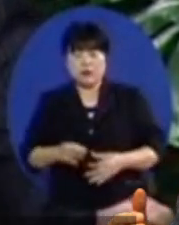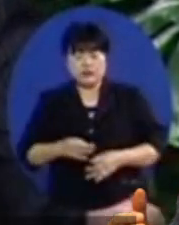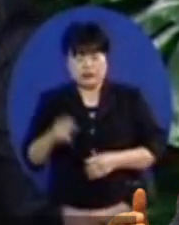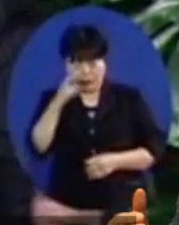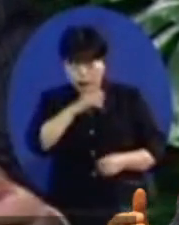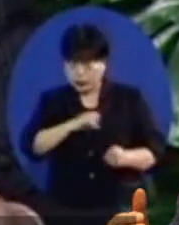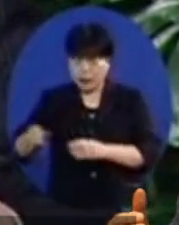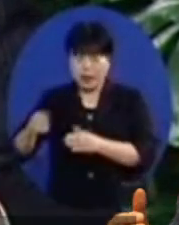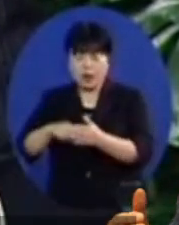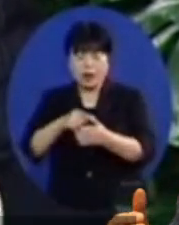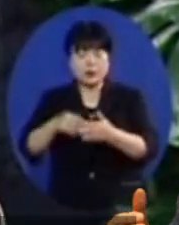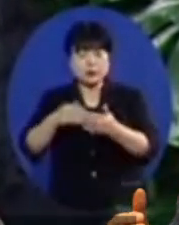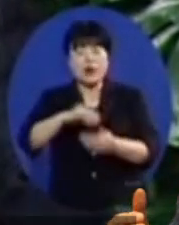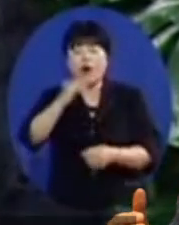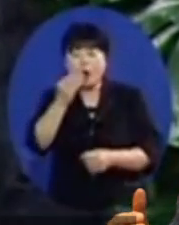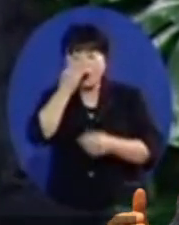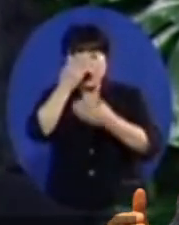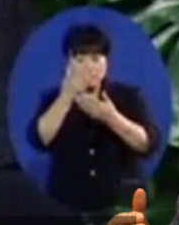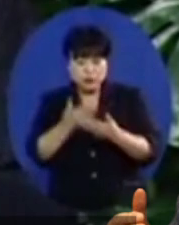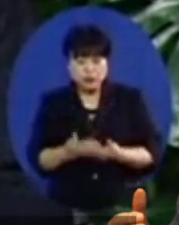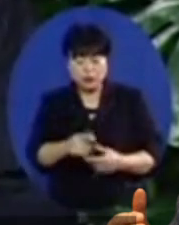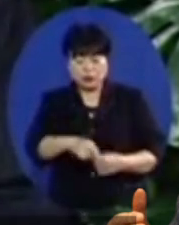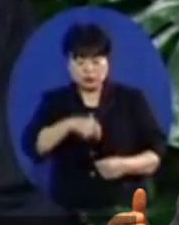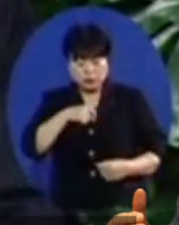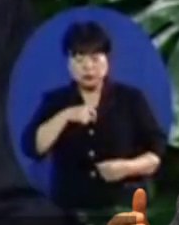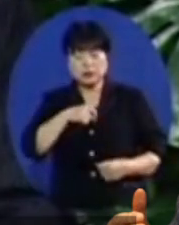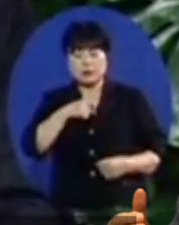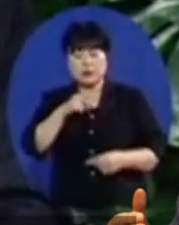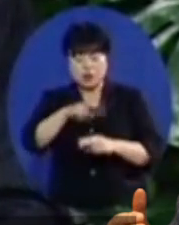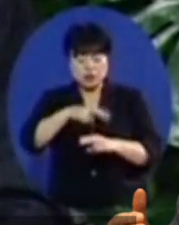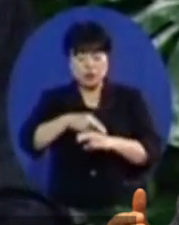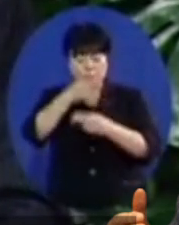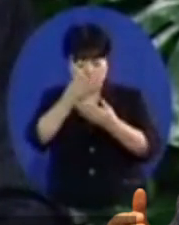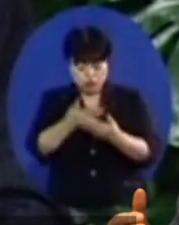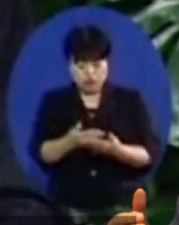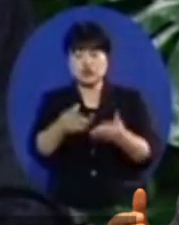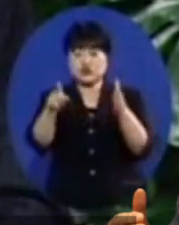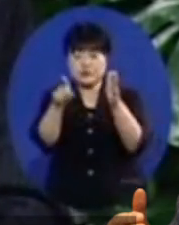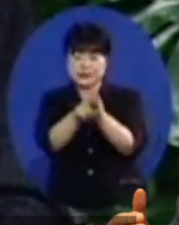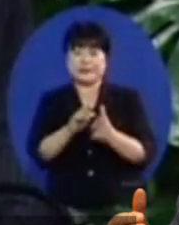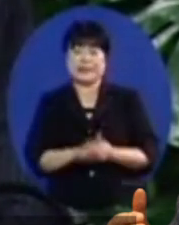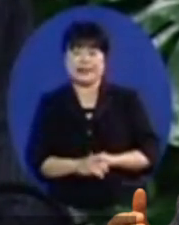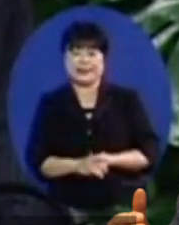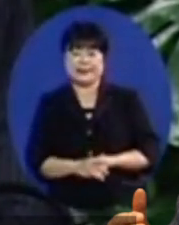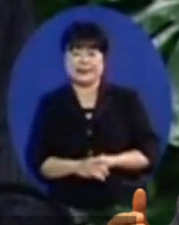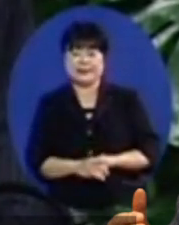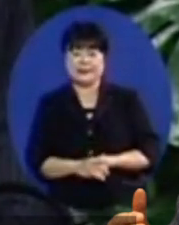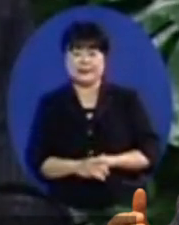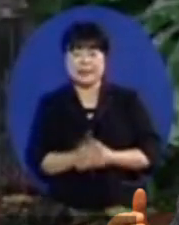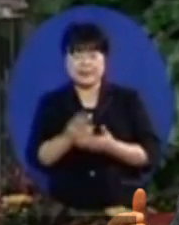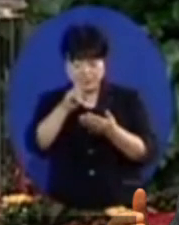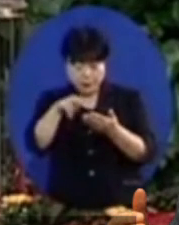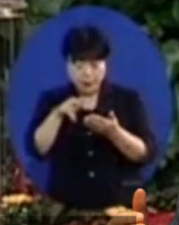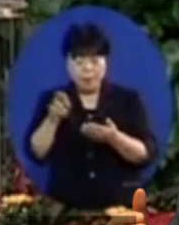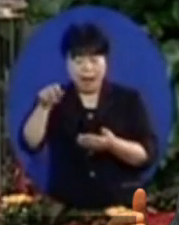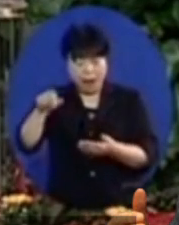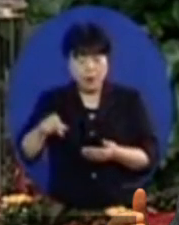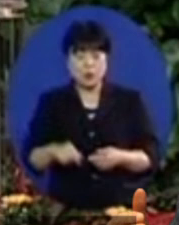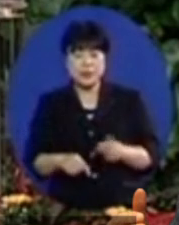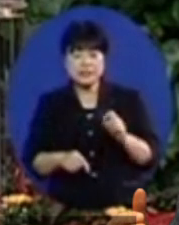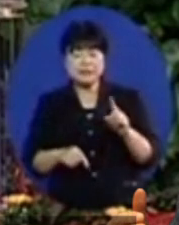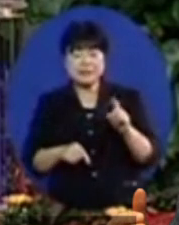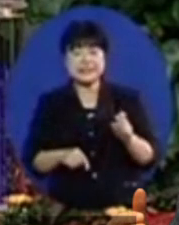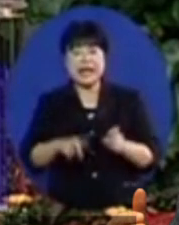청산하시고 거룩함을 주시고 의롭다함을 선물로 주신 것입니다. 성경에는 마가복음 11장